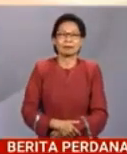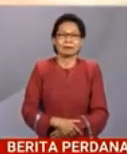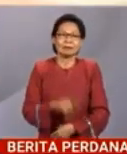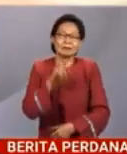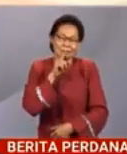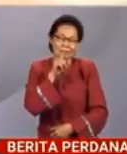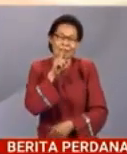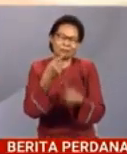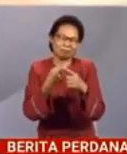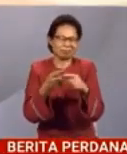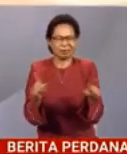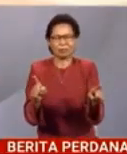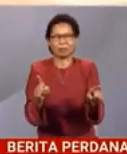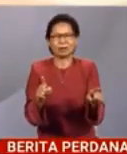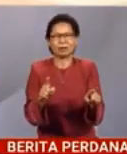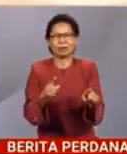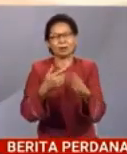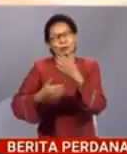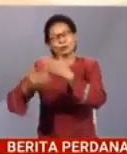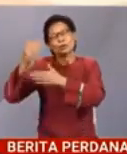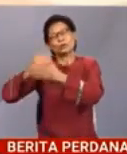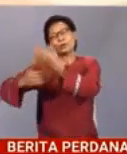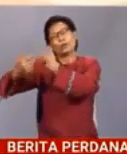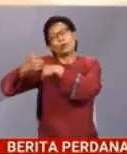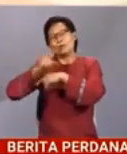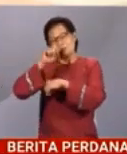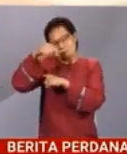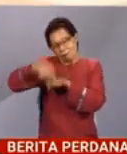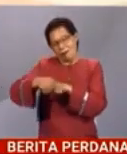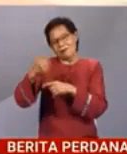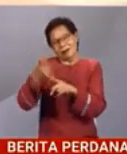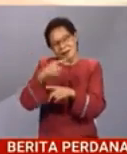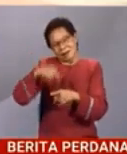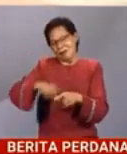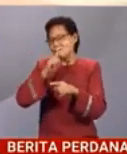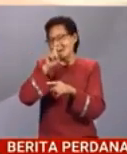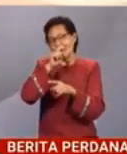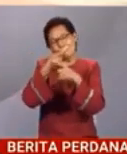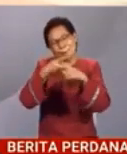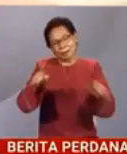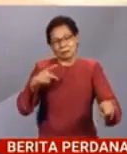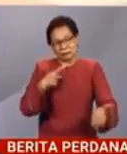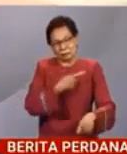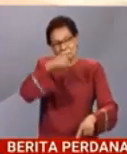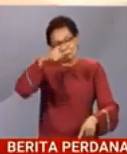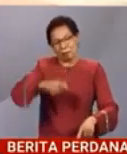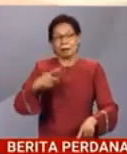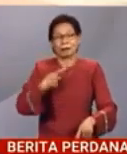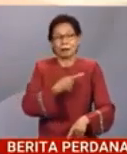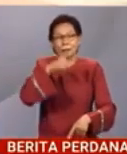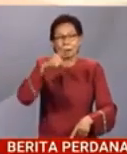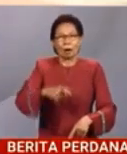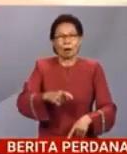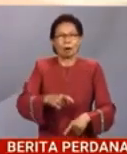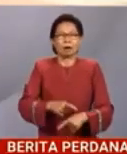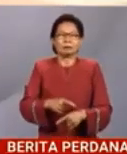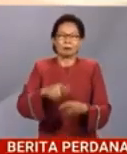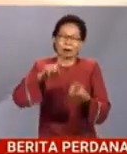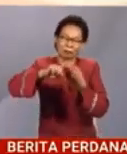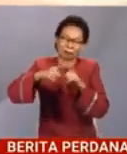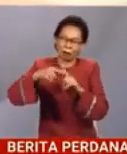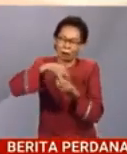Memang berbezalah, memang beza daripada sebelum-sebelum ni yang masa kita bertugas kat hospital. Memang kita kena bukan sahaja dengan pesakit, dengan rakan